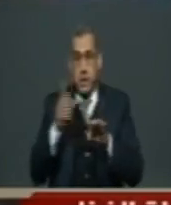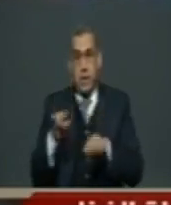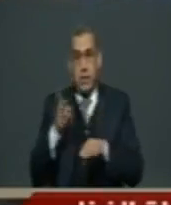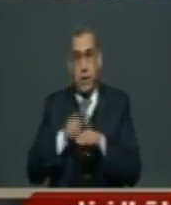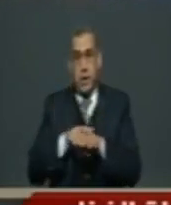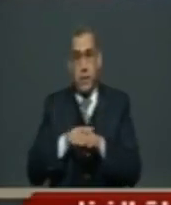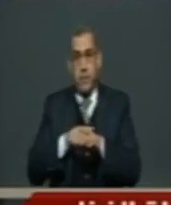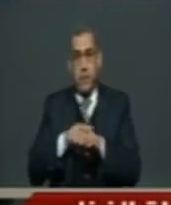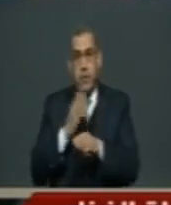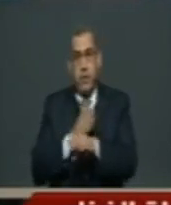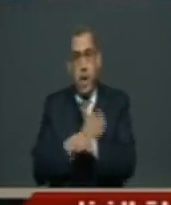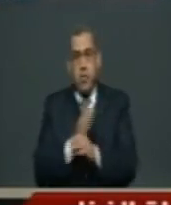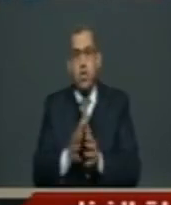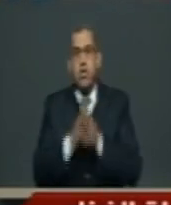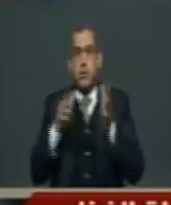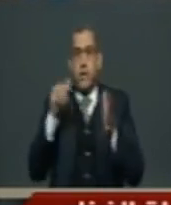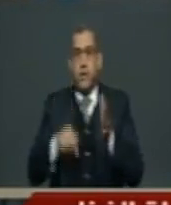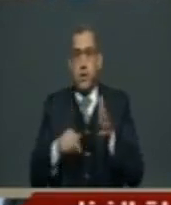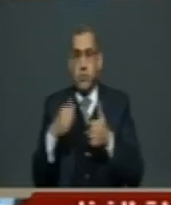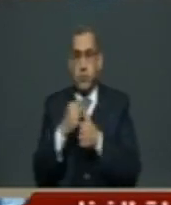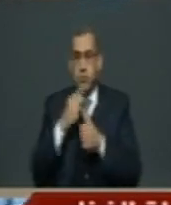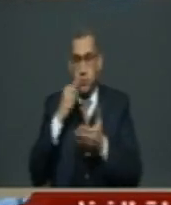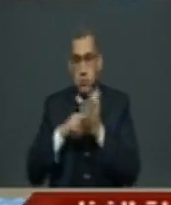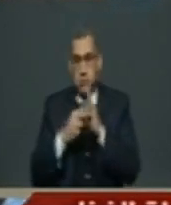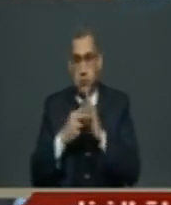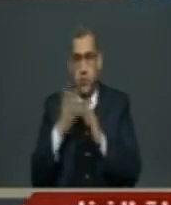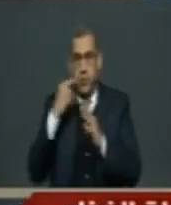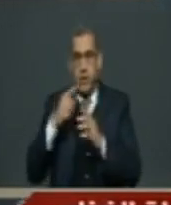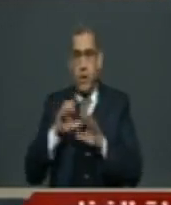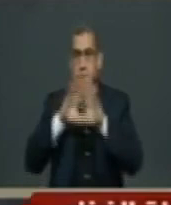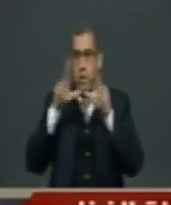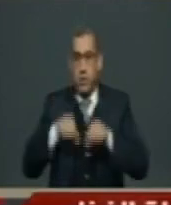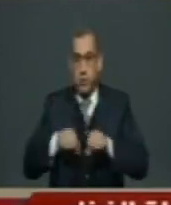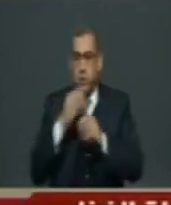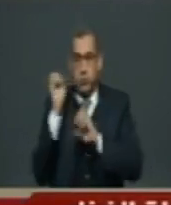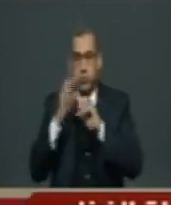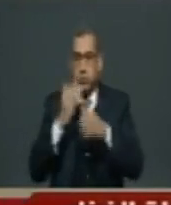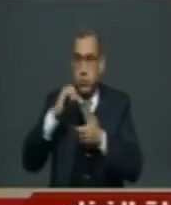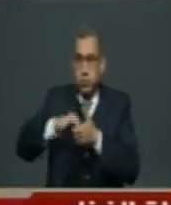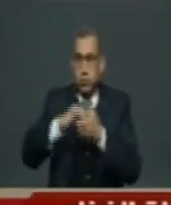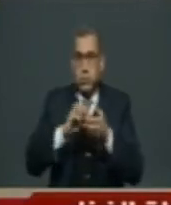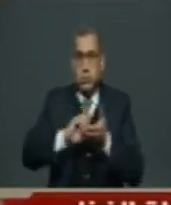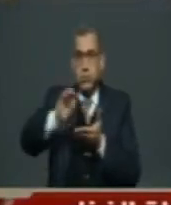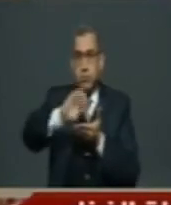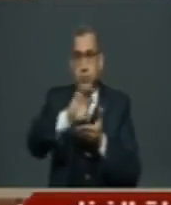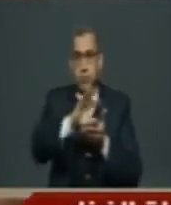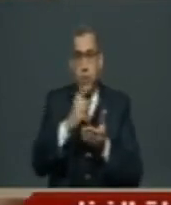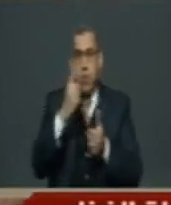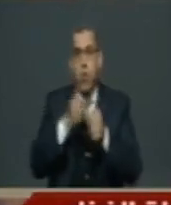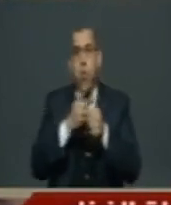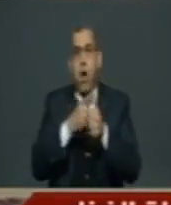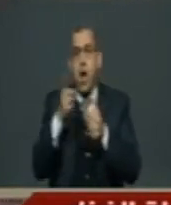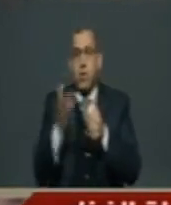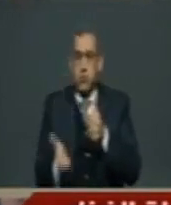والتعب الكبير جدا اللي تم لوضع سلاسل الامداد والتوزيع ده لوحده قيمة. ويمكن